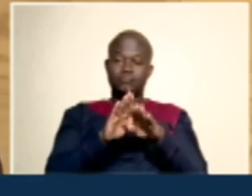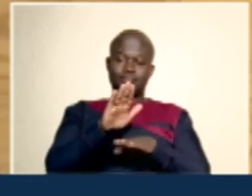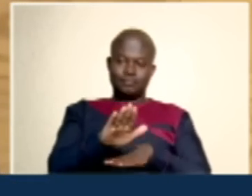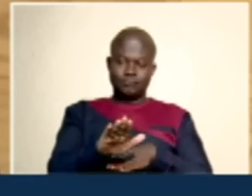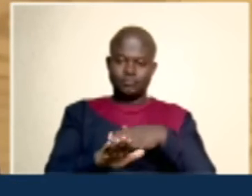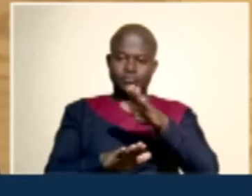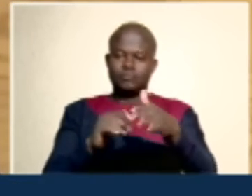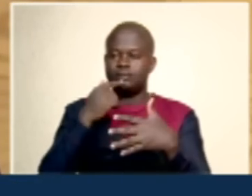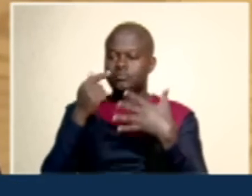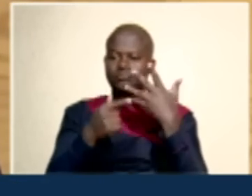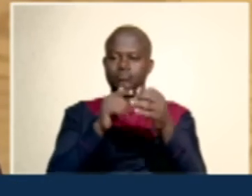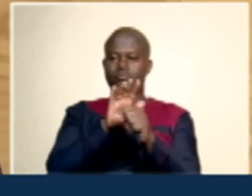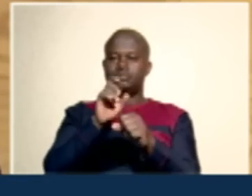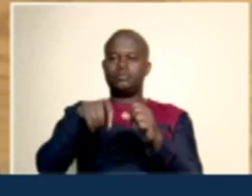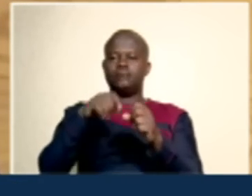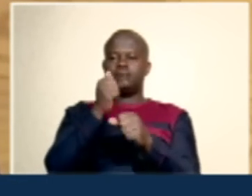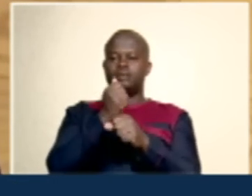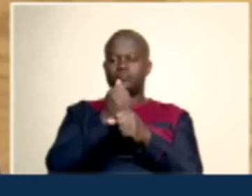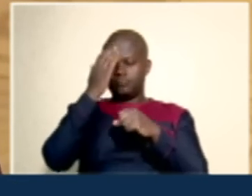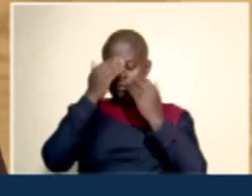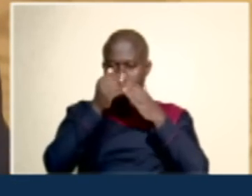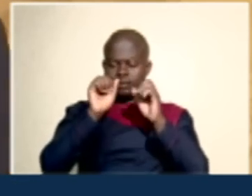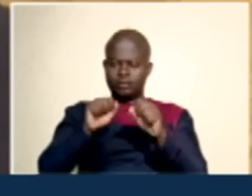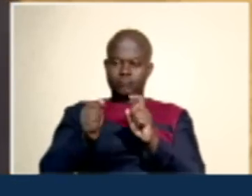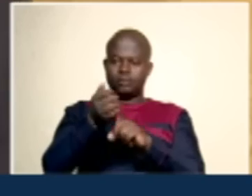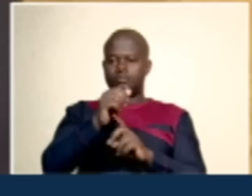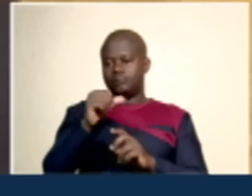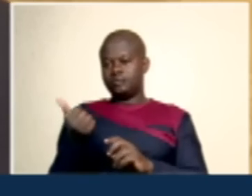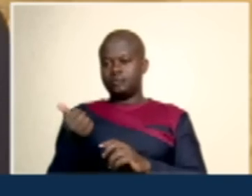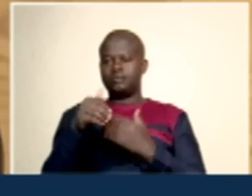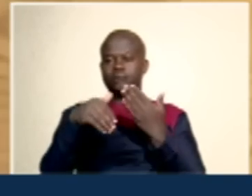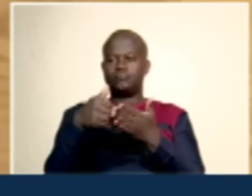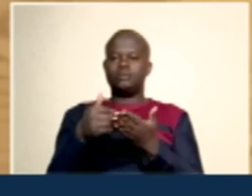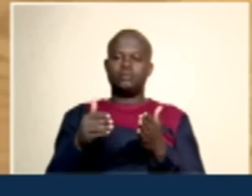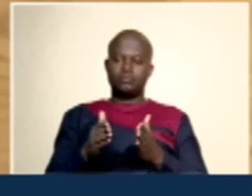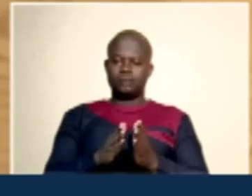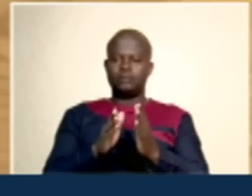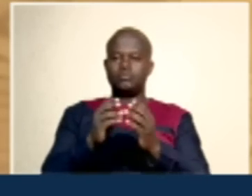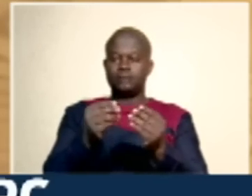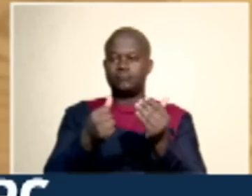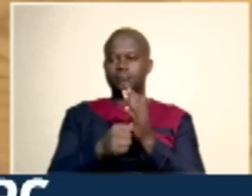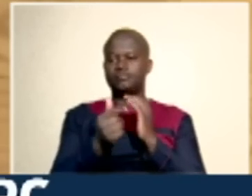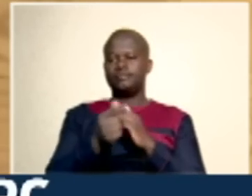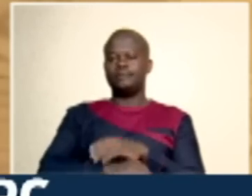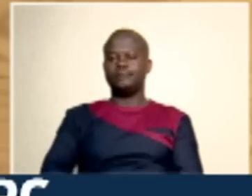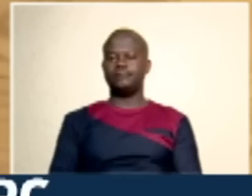yatewe hari byinshi bigomba gukorwa kugira ngo haterwe intambwe yisumbuye igana ku gisubizo